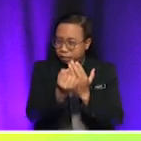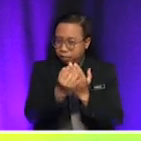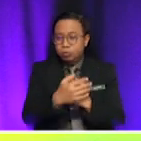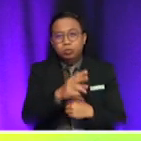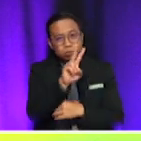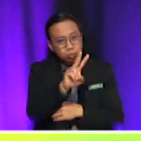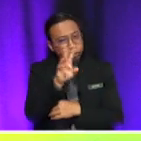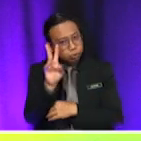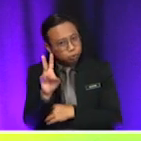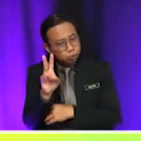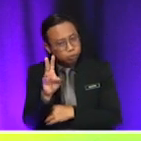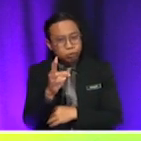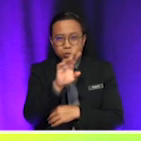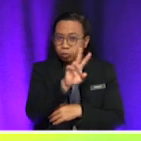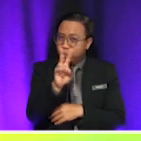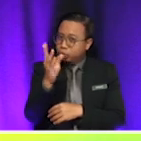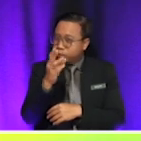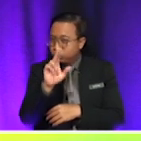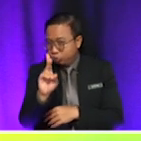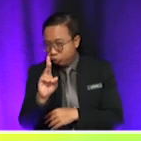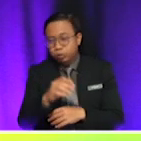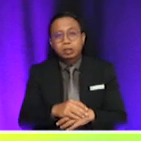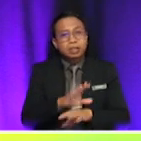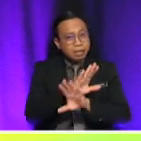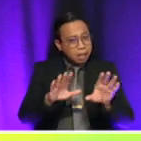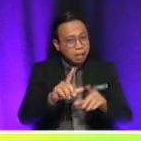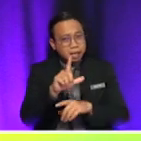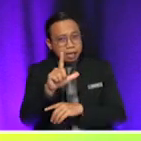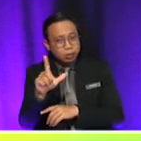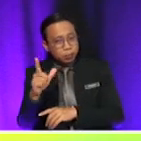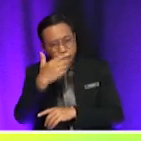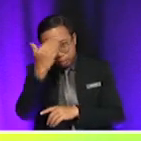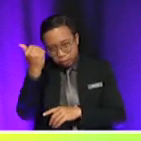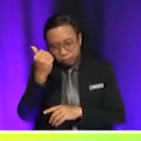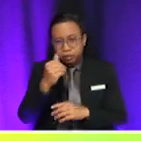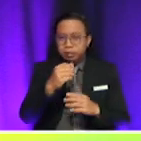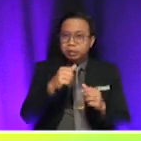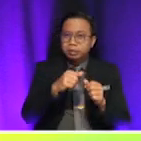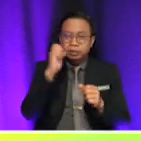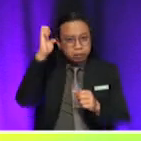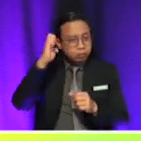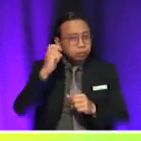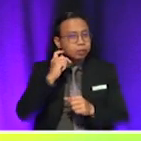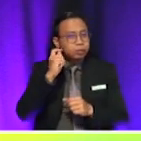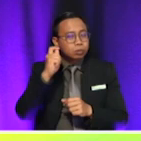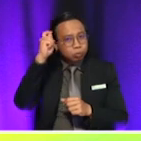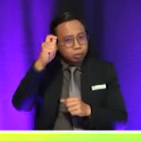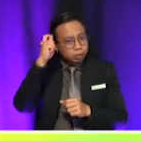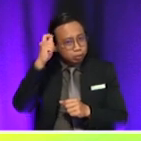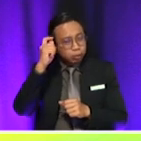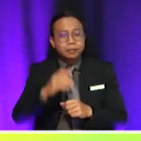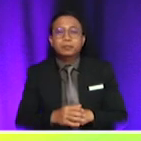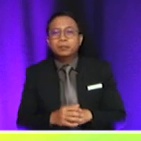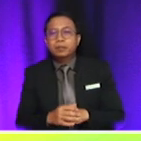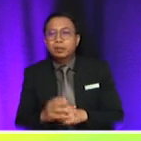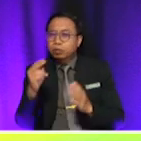27 hari bulan jangan lupa inci dan tuan-tuan